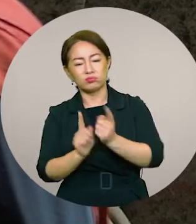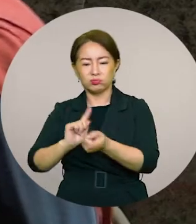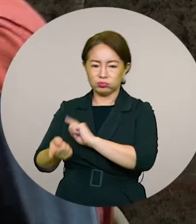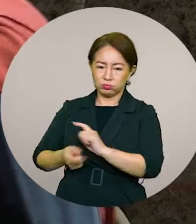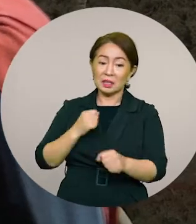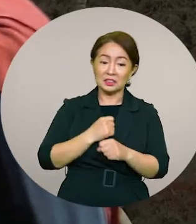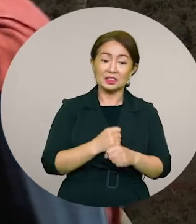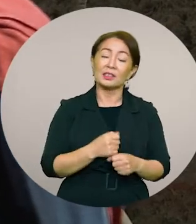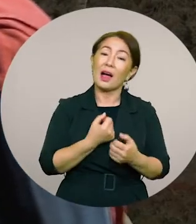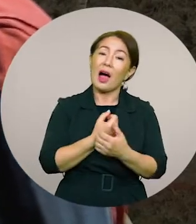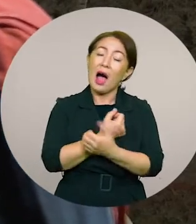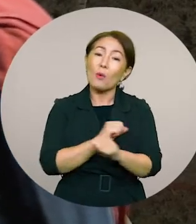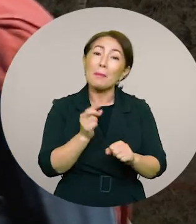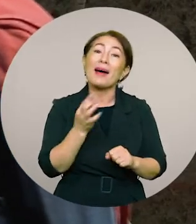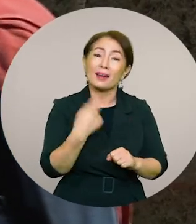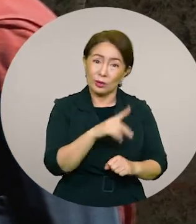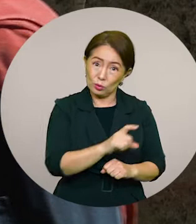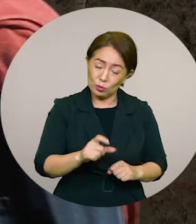10. За тэгээд